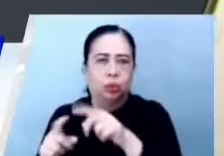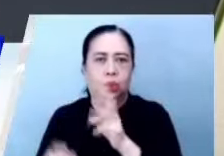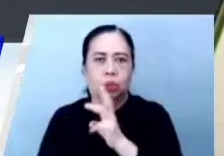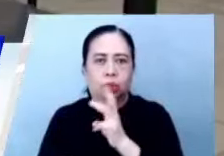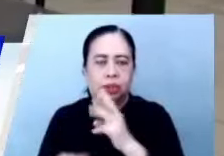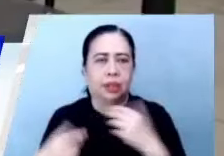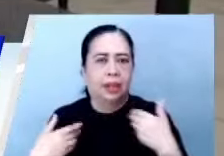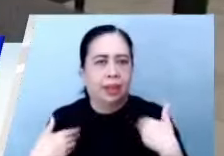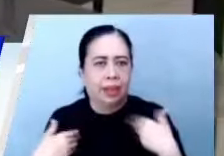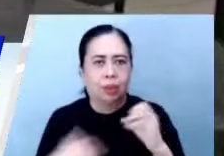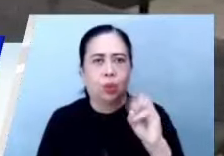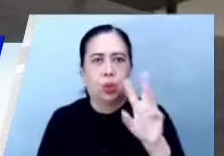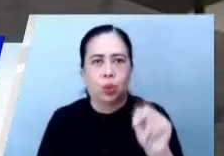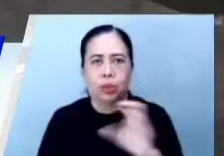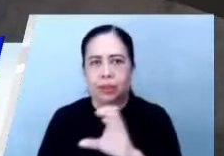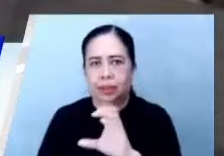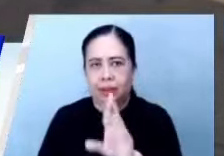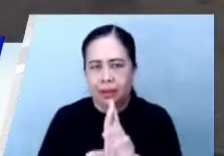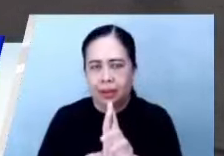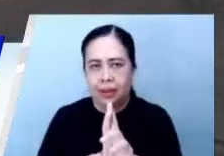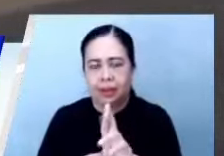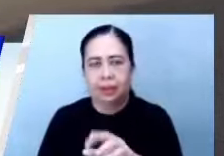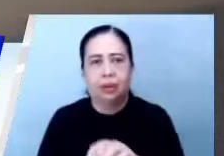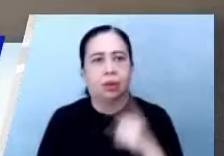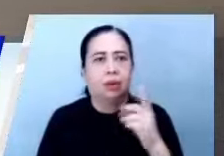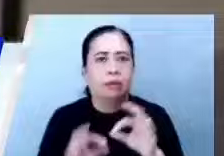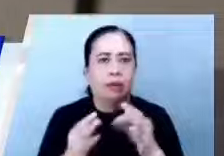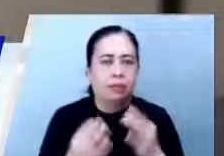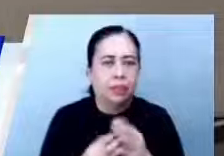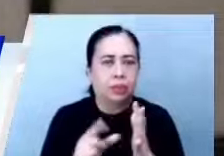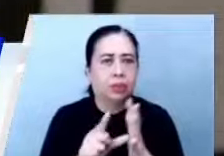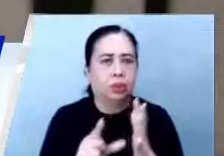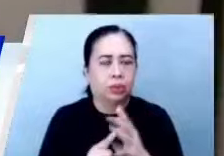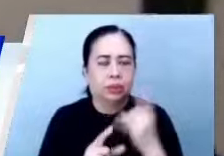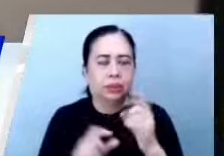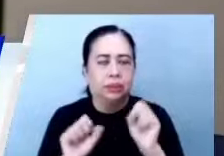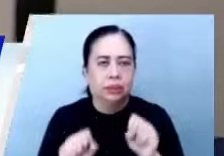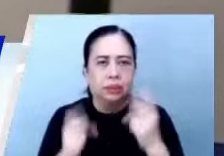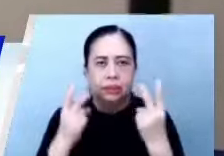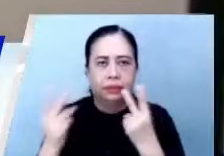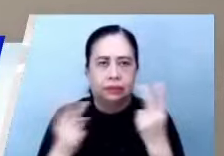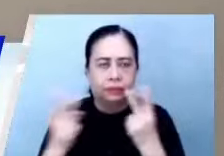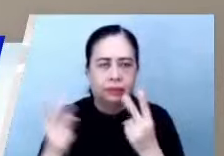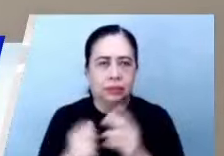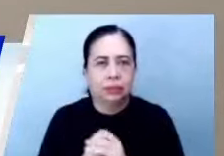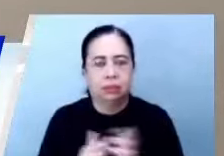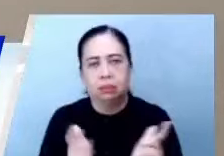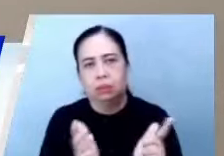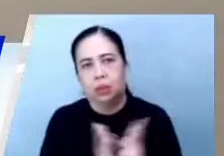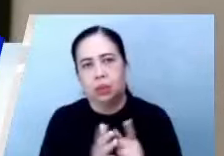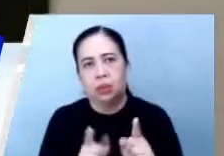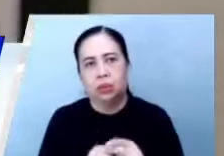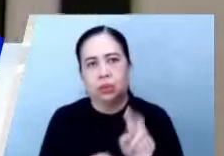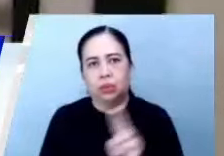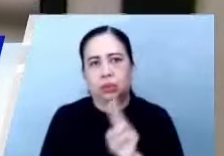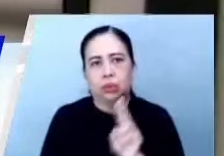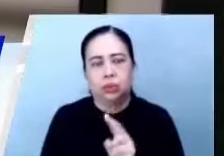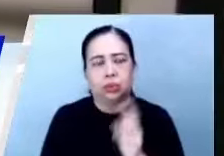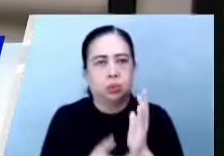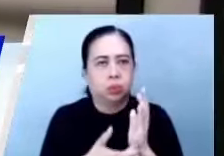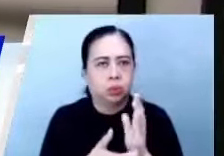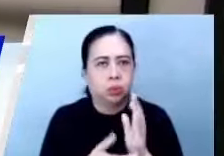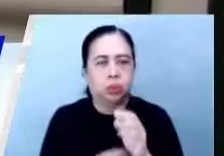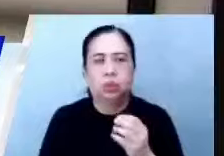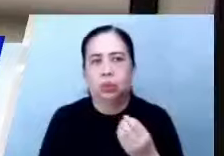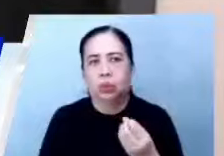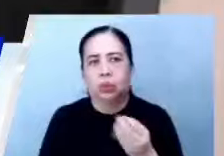sariling banyo. Tanging pamilya at mga abogado lang ang pwedeng bumisita. Pagbabawalan din daw si Guo na gumamit ng anumang gadget. Kung